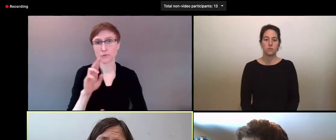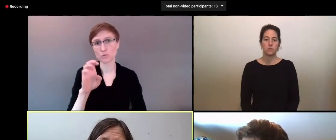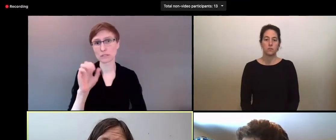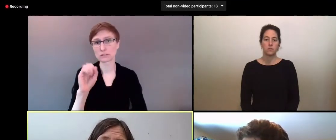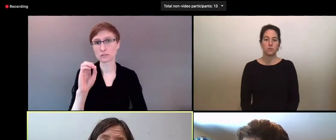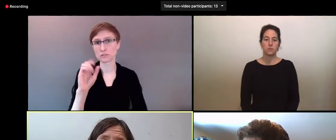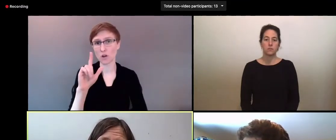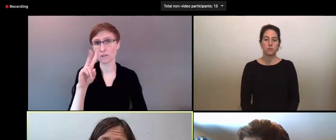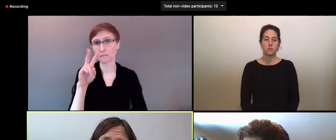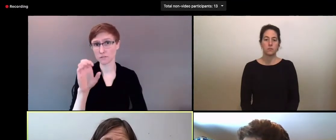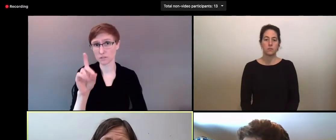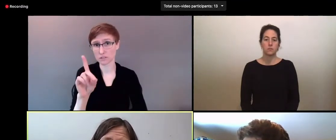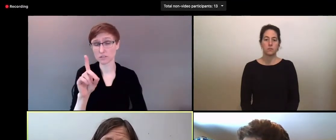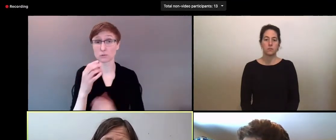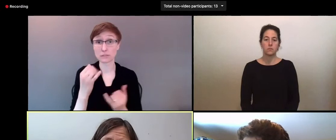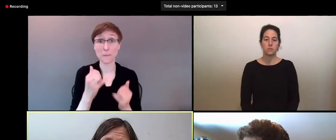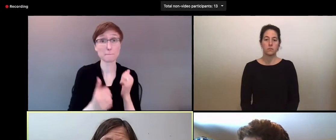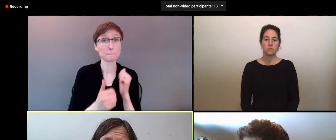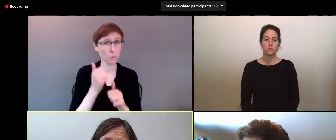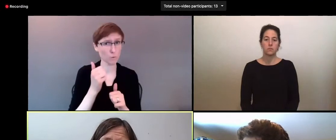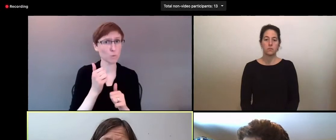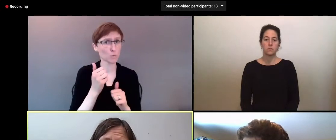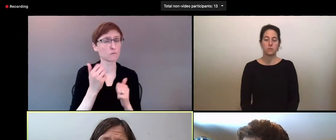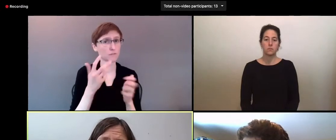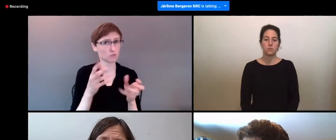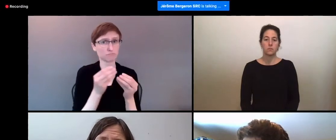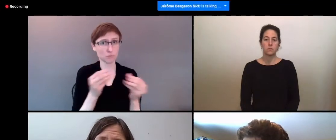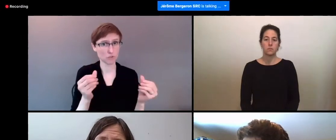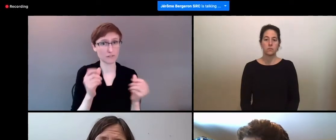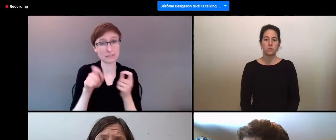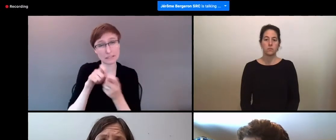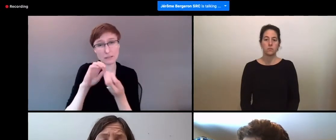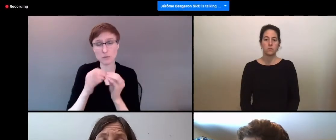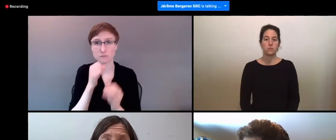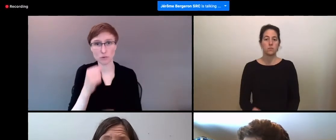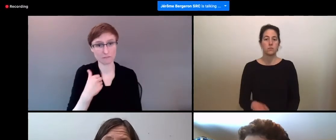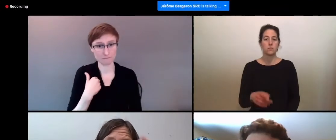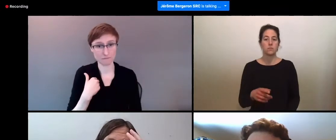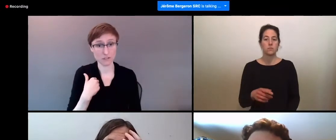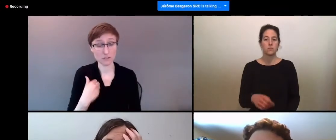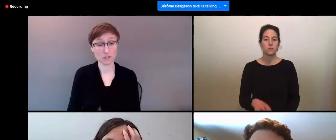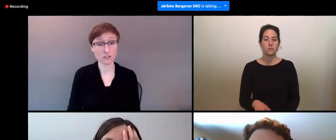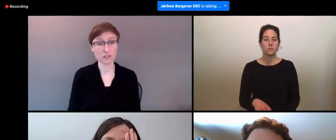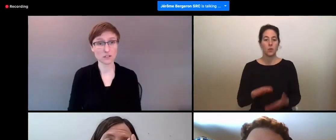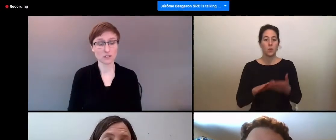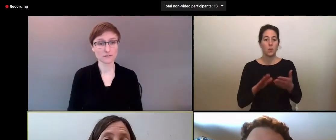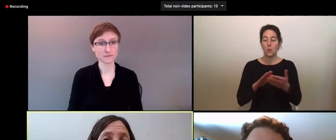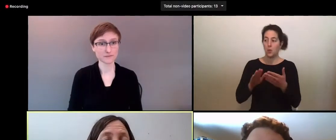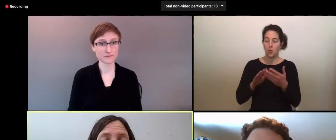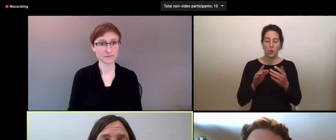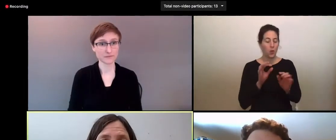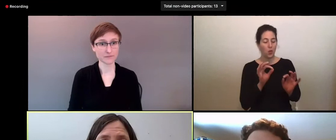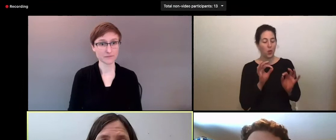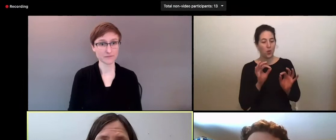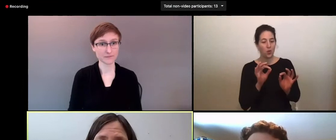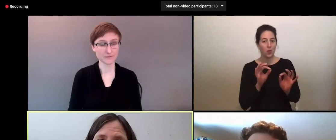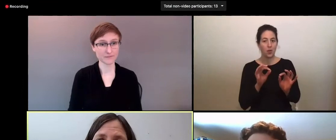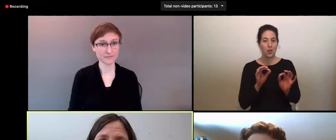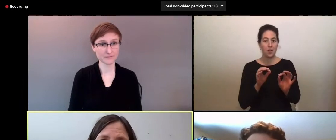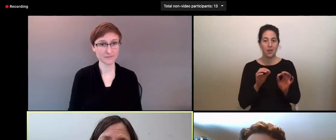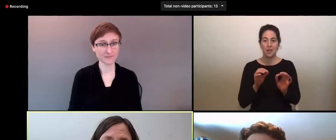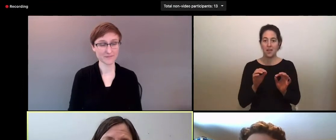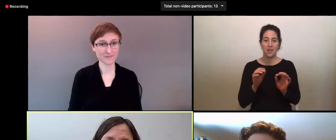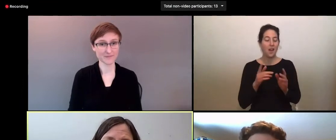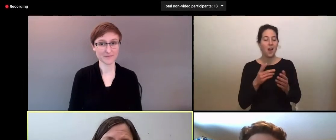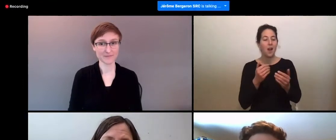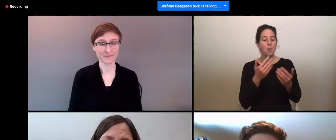are resolved. But I just don't have the exact number for you. Okay. En français, est-ce que je peux avoir le commentaire? Oh, je m'excuse. Non, c'est correct. J'ai pensé... Non, mais j'ai pas